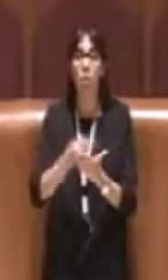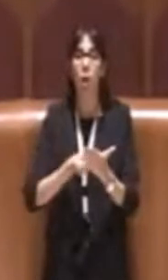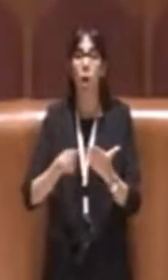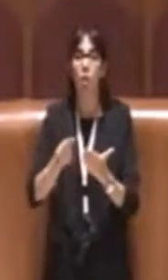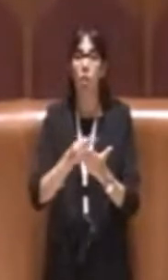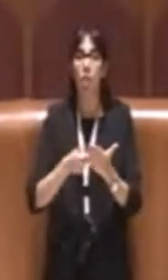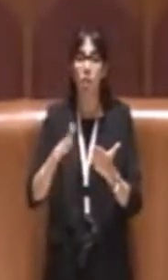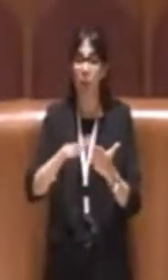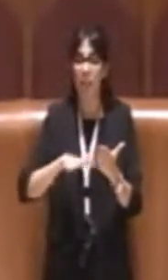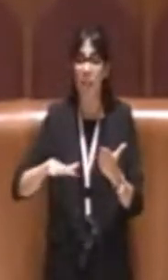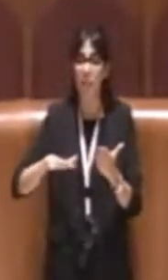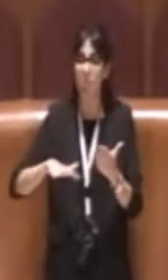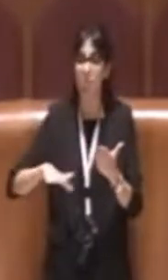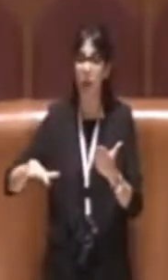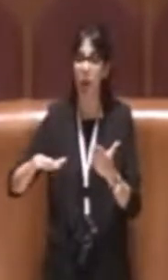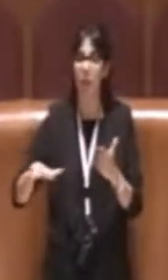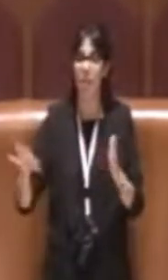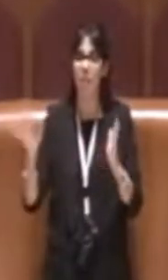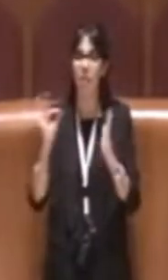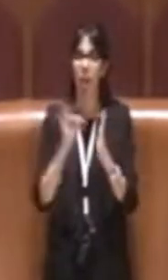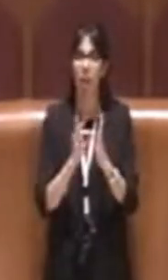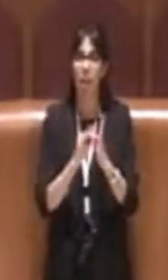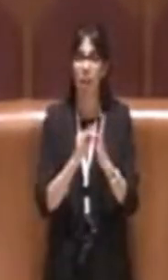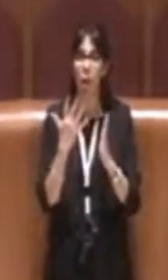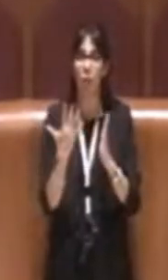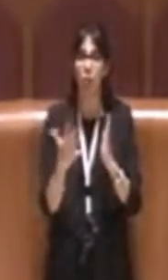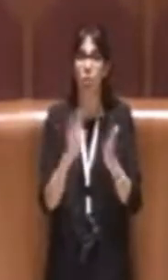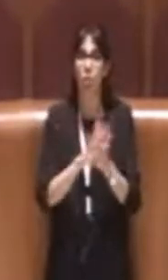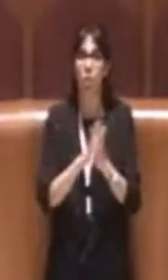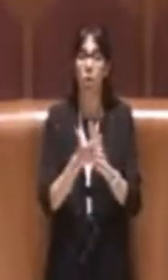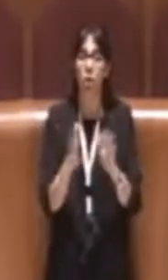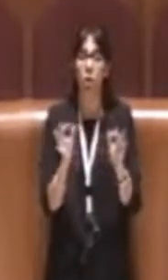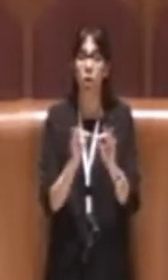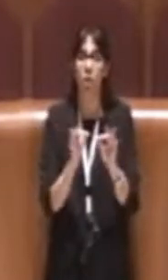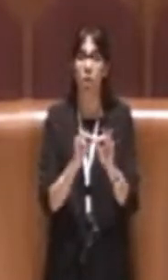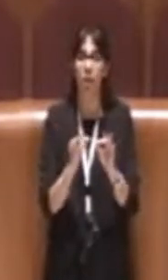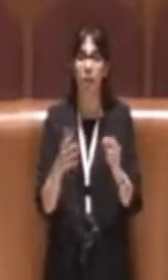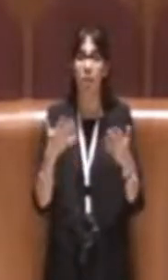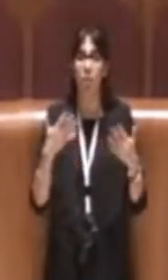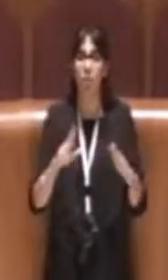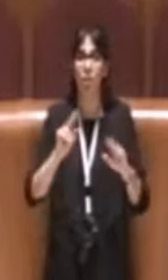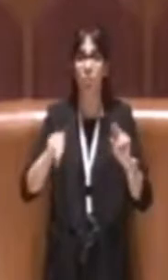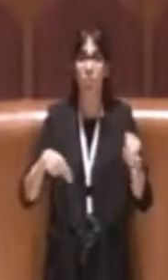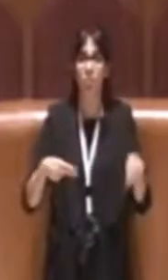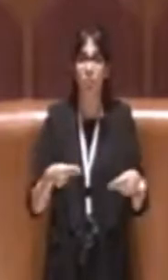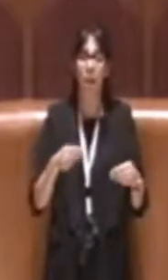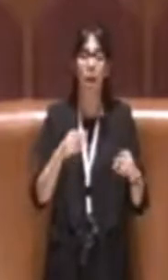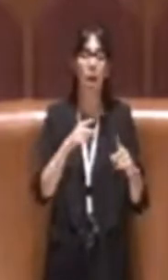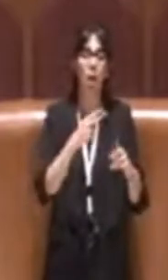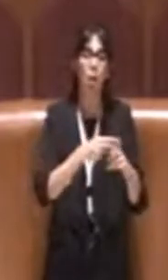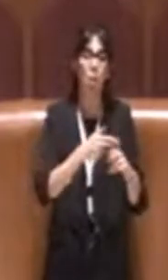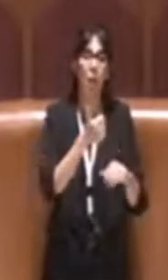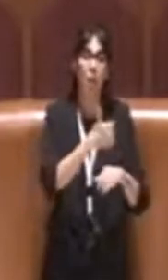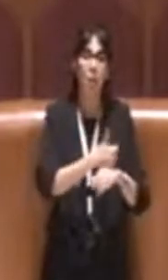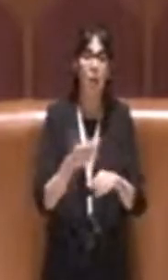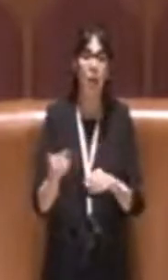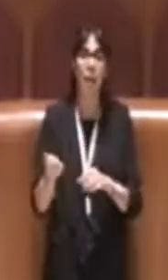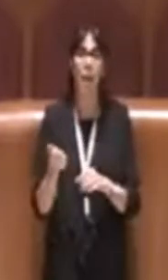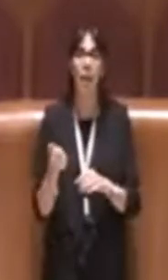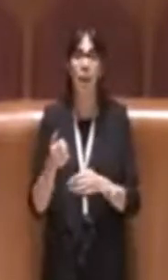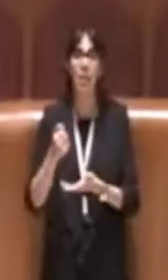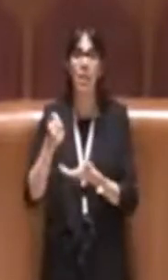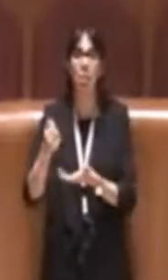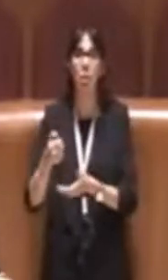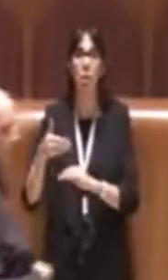questi spazi, ai sensi dell'articolo 5 del protocollo d'intesa stipulato tra Roma Capitale e Cassa Depositi e Prestiti, e